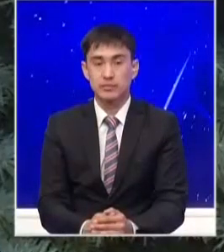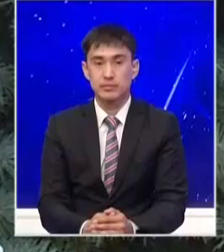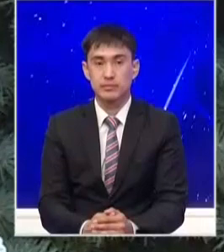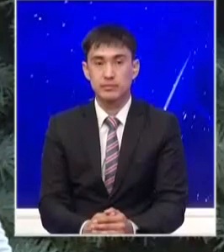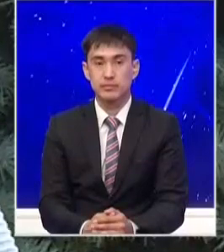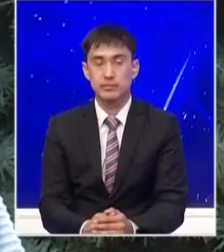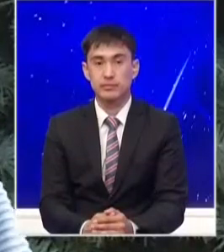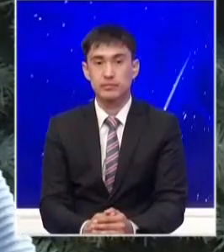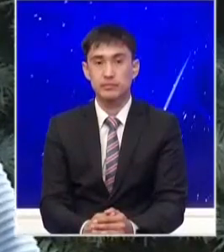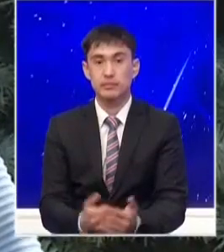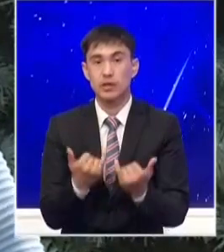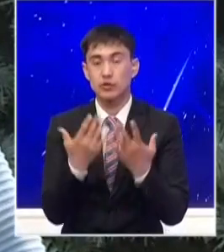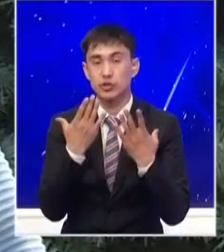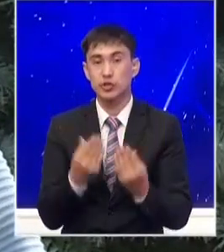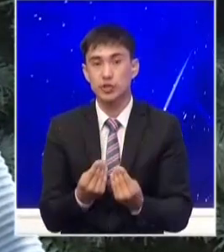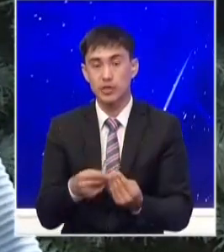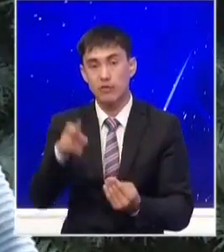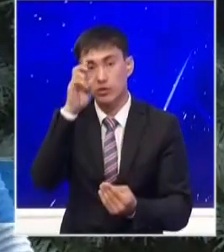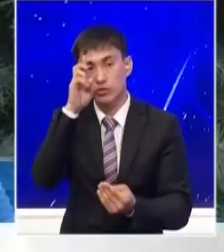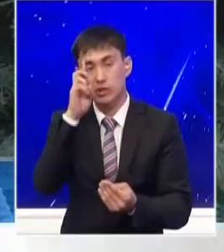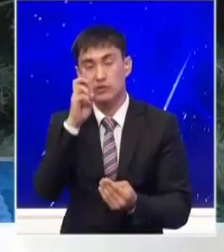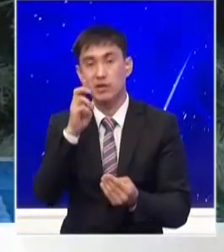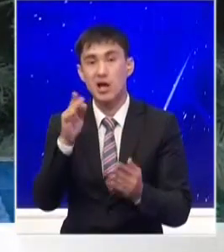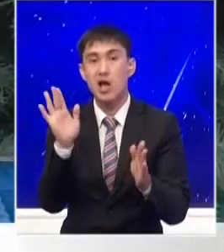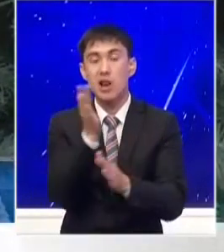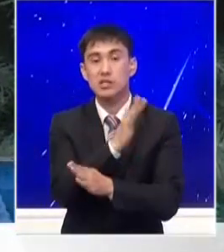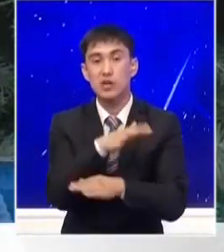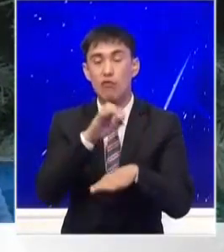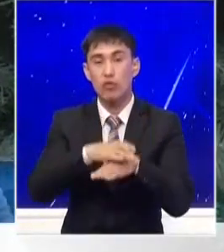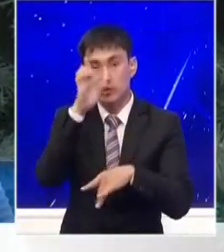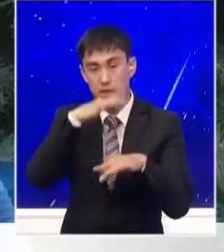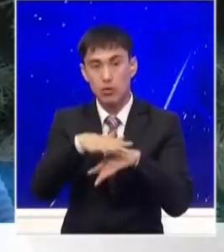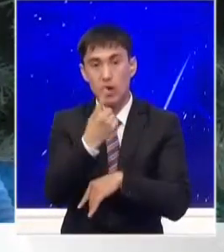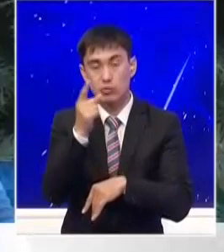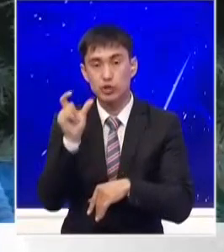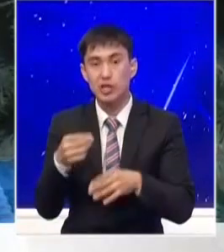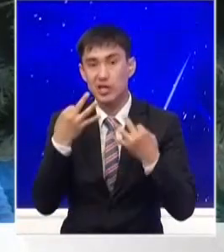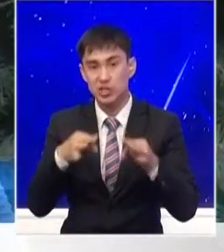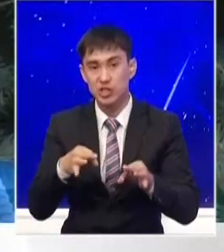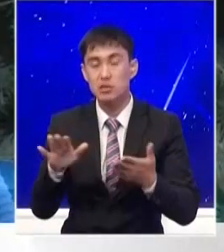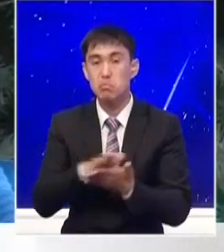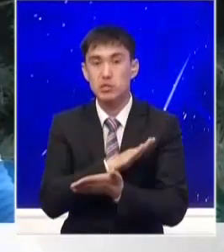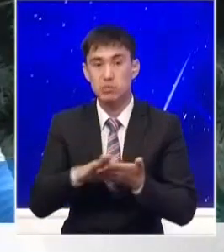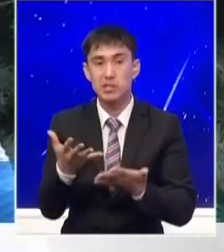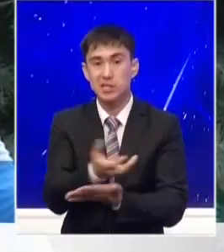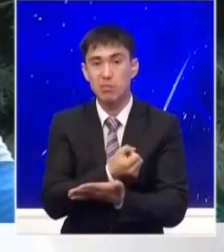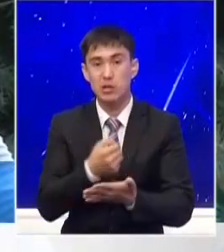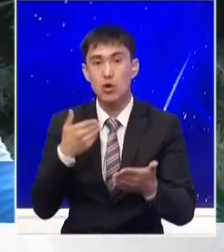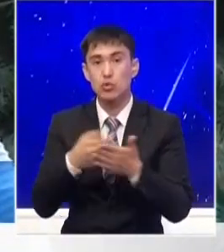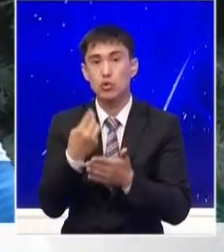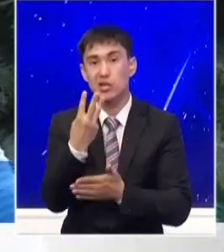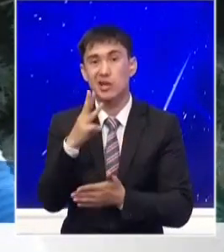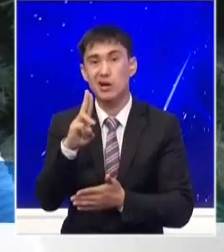саңырауқұлақ жинау үшін. На сегодняшний день в государственных лесных фондах страны одному человеку разрешается бесплатно собрать до